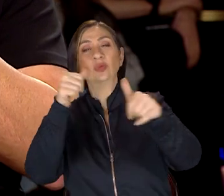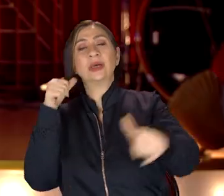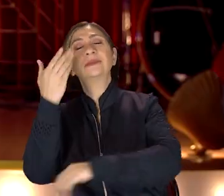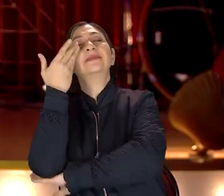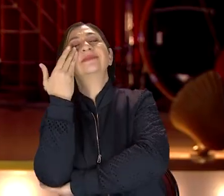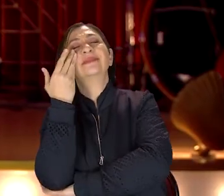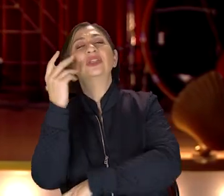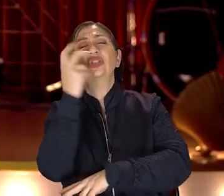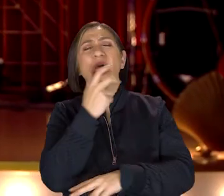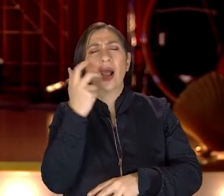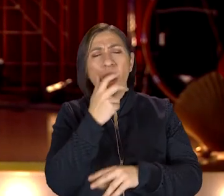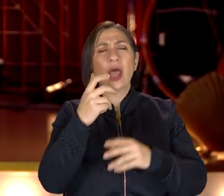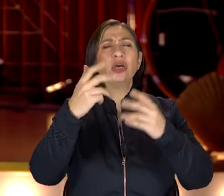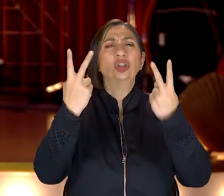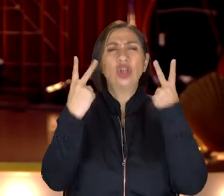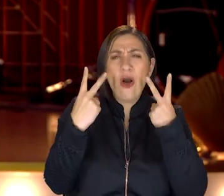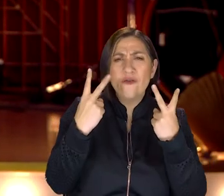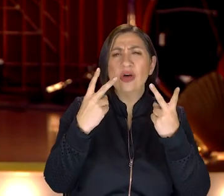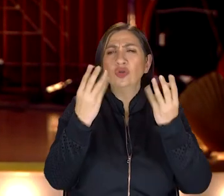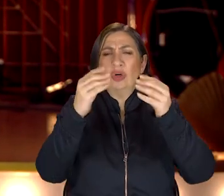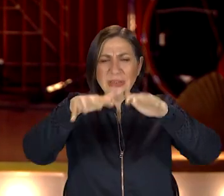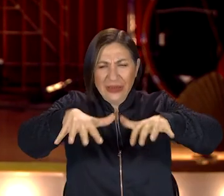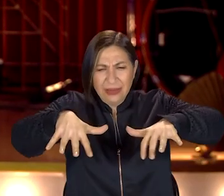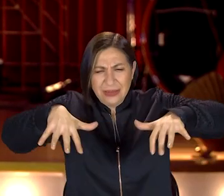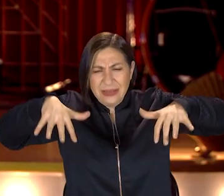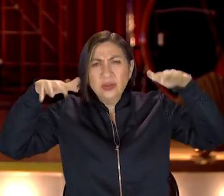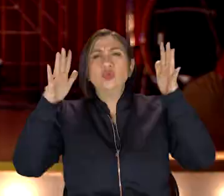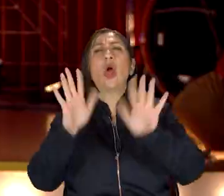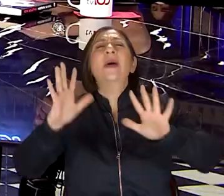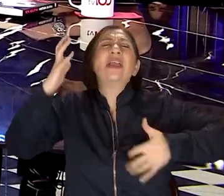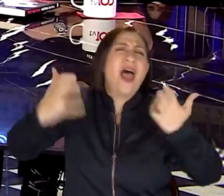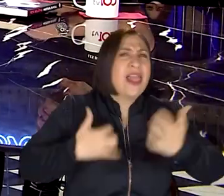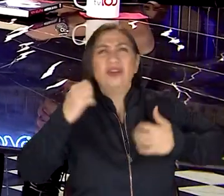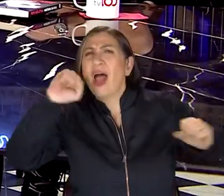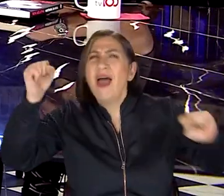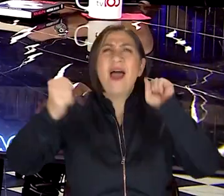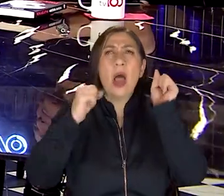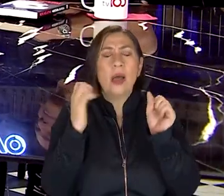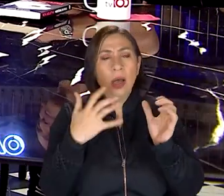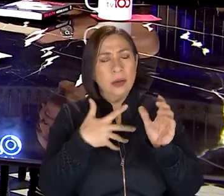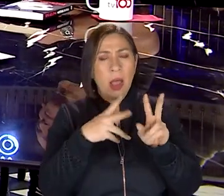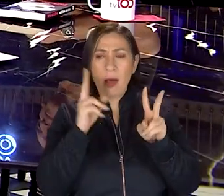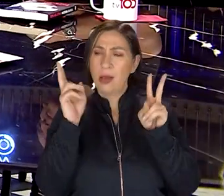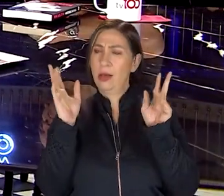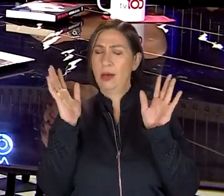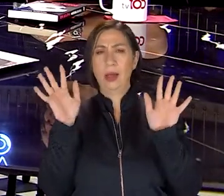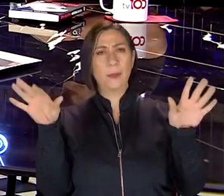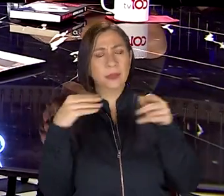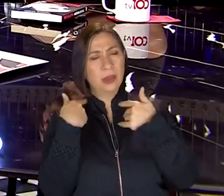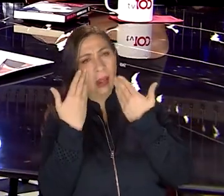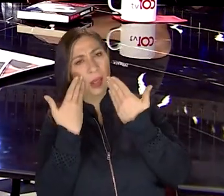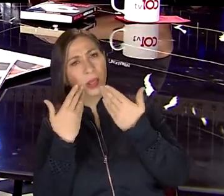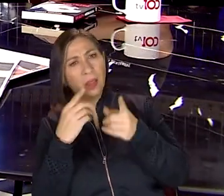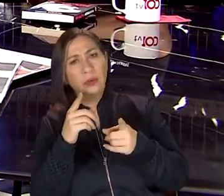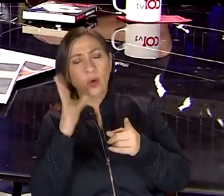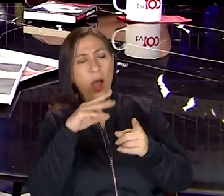izliyorduk. Şarkılar, sahne şovları bir stat dolusu insanın o durdurulamaz coşkusu içinde büyülenmiş gibi adamı seyrediyordum. O